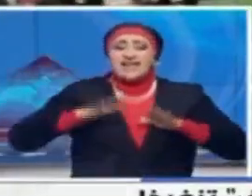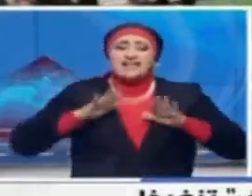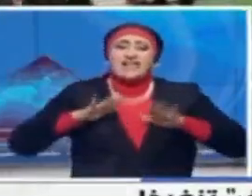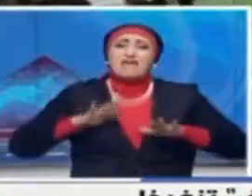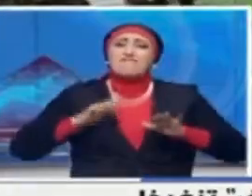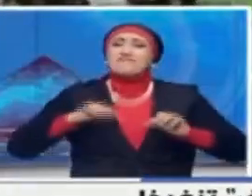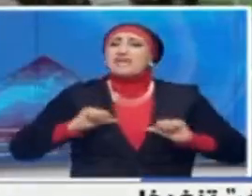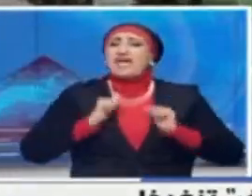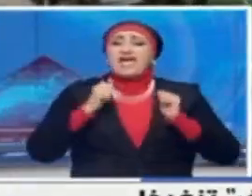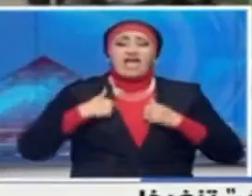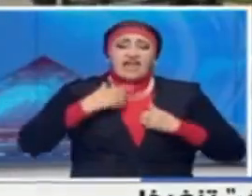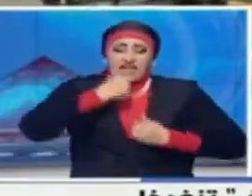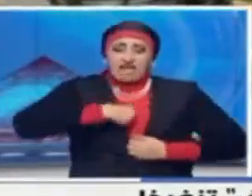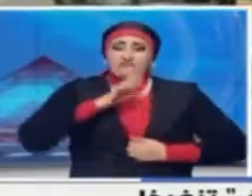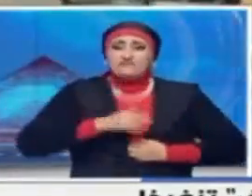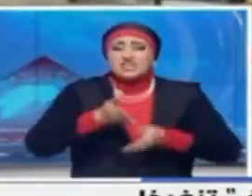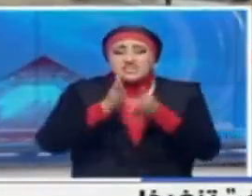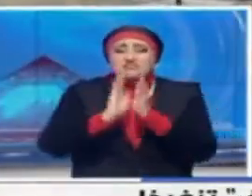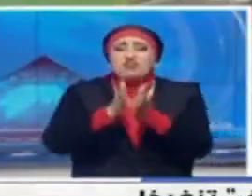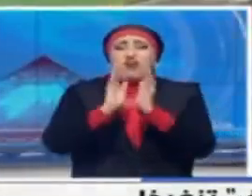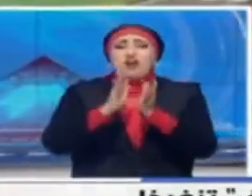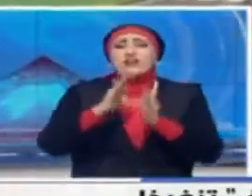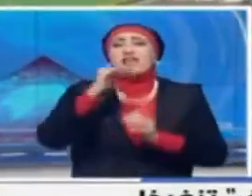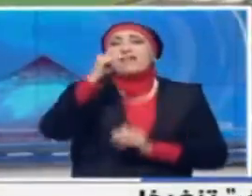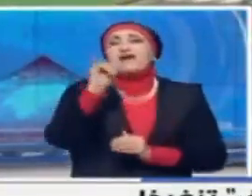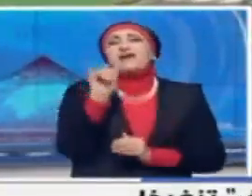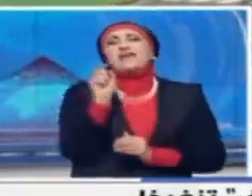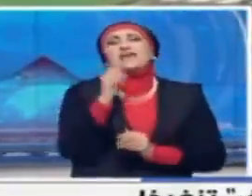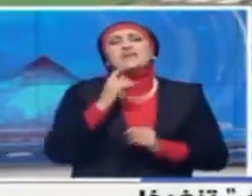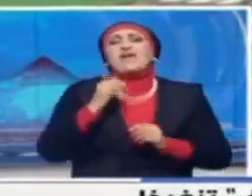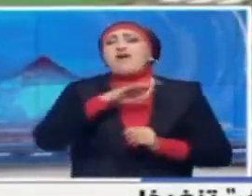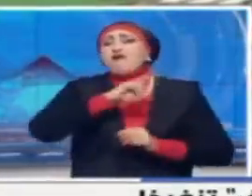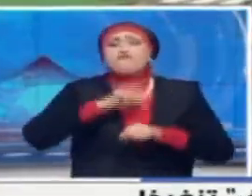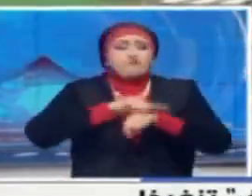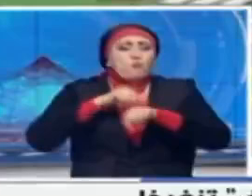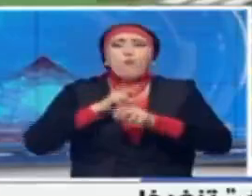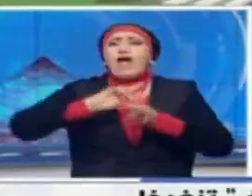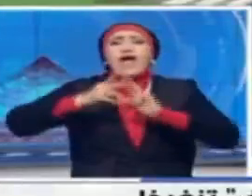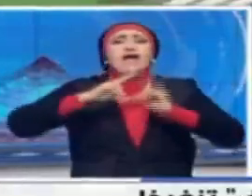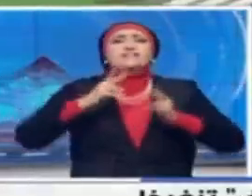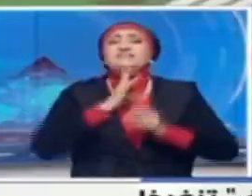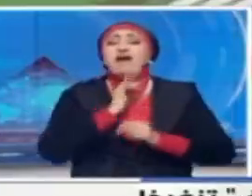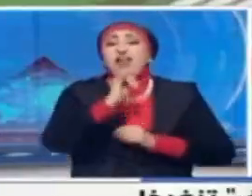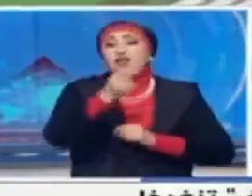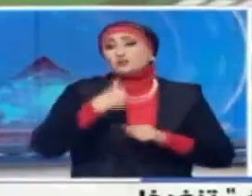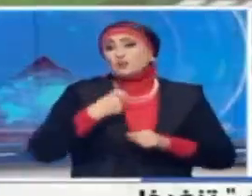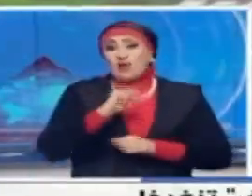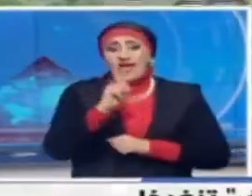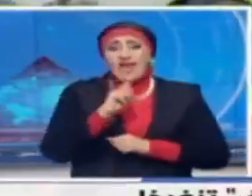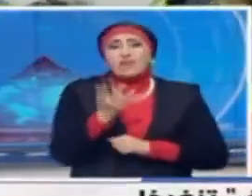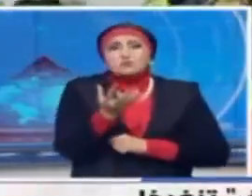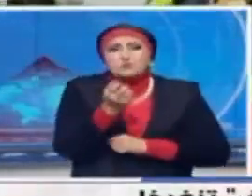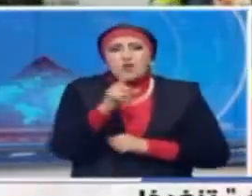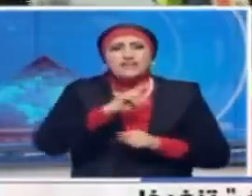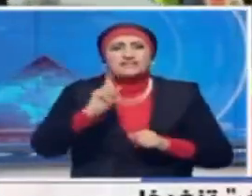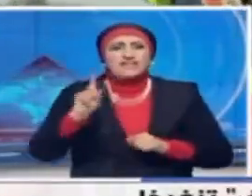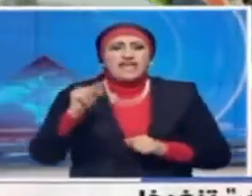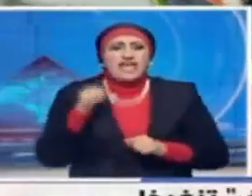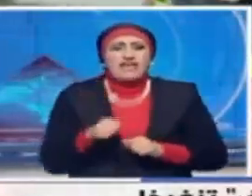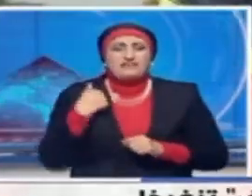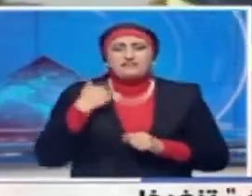موجود، انا وجودي طريق للخير في كل زمان، انا بطولة ومش محتاج عليها